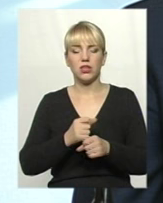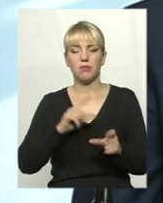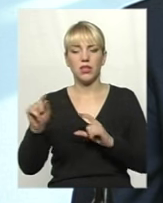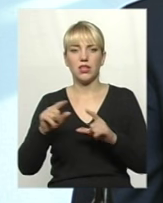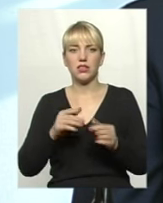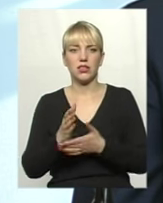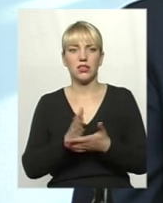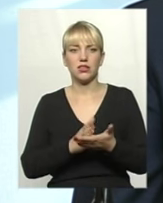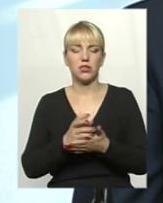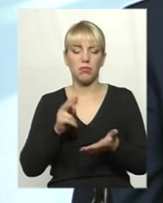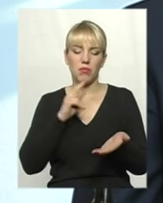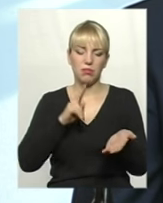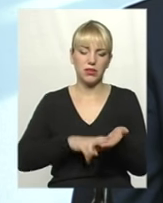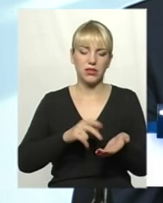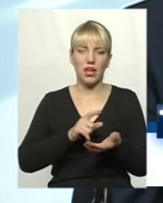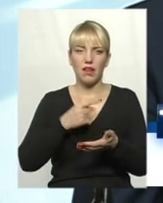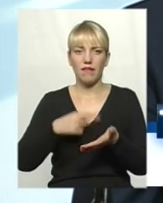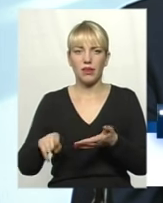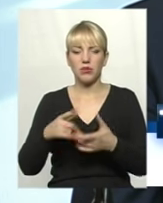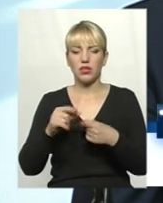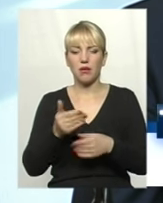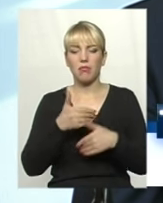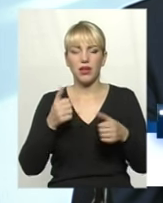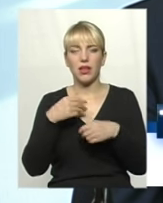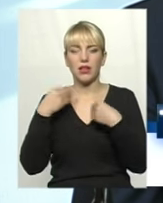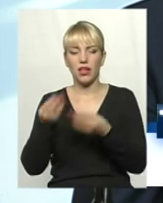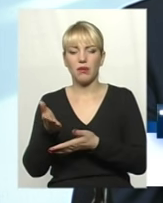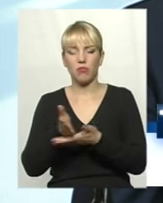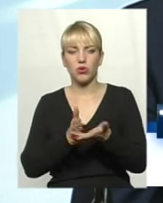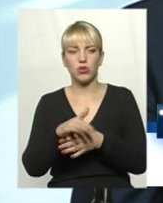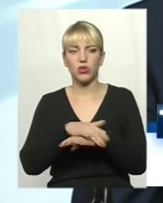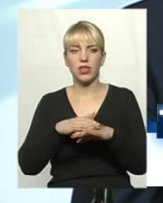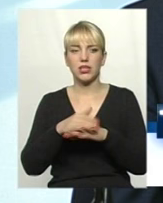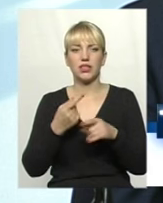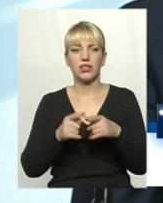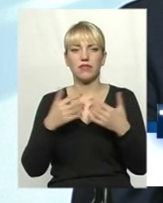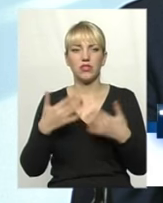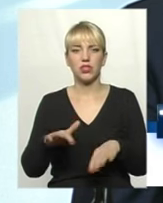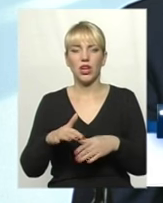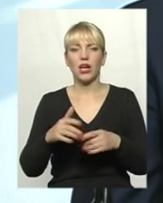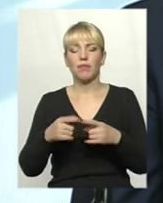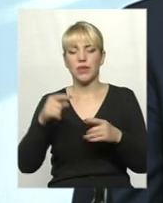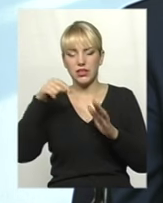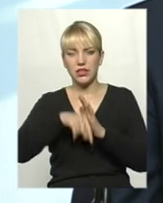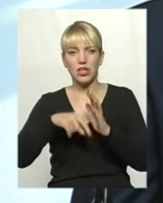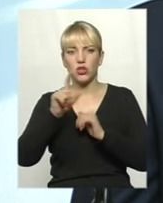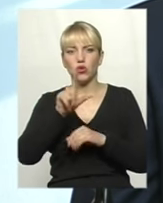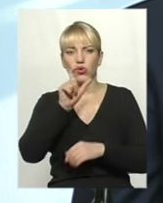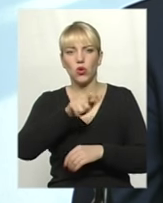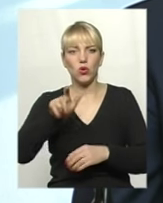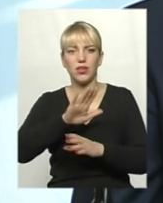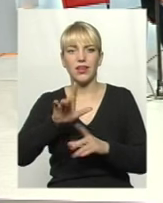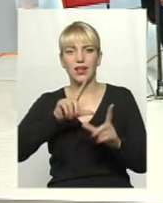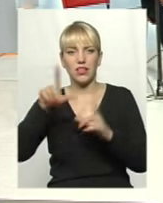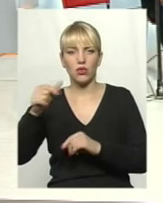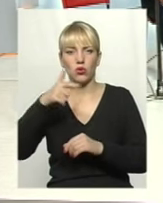служба, приписка, виписка, де ми надаємо послуги населенню. Це вже, тобто люди не їдуть в городок, вже не їдуть послуги. В городок, вони вже,